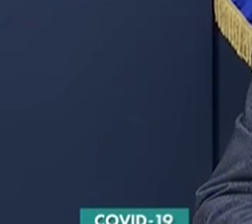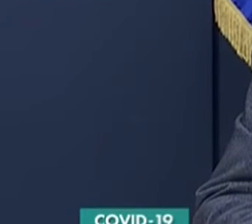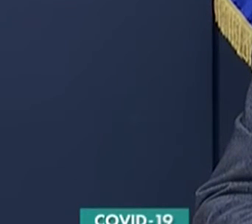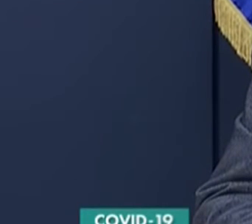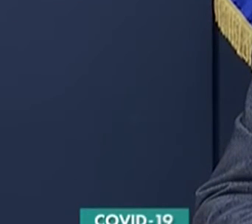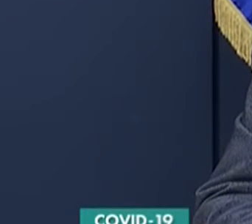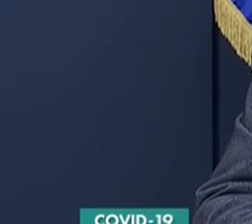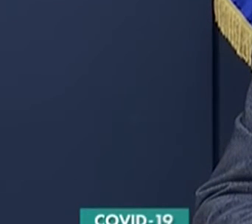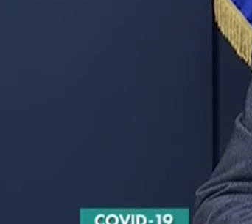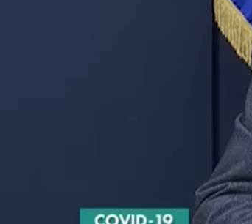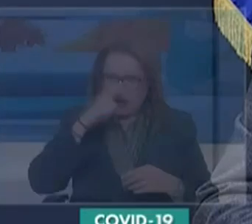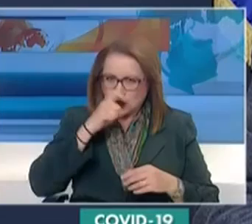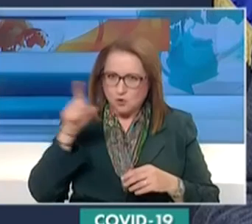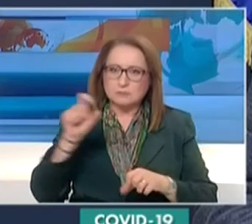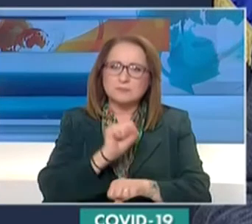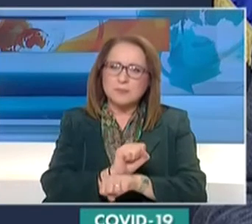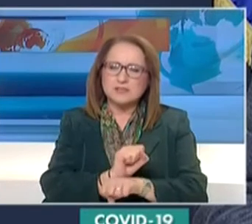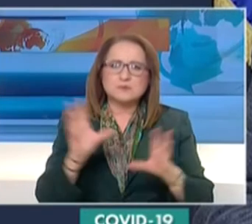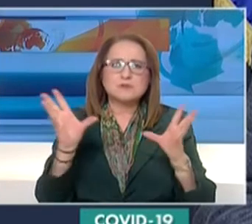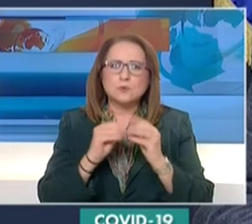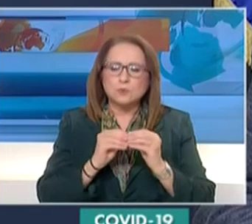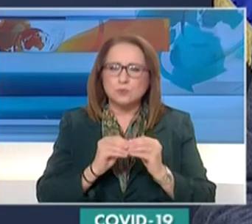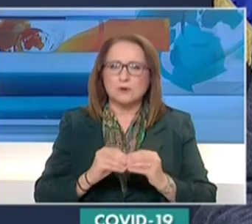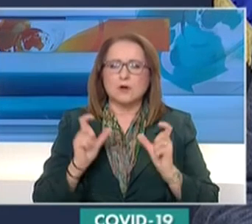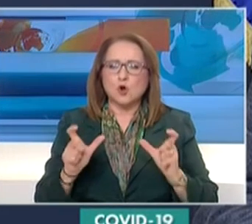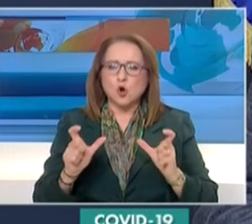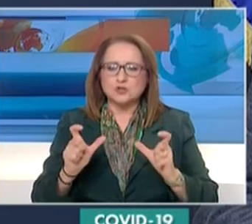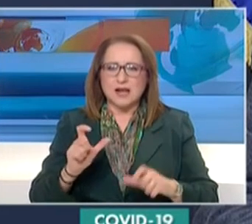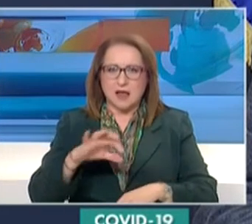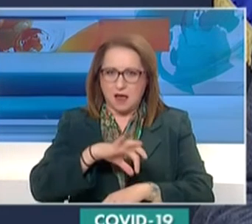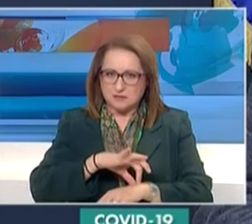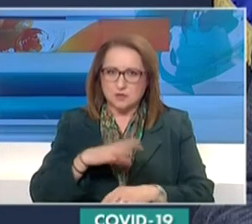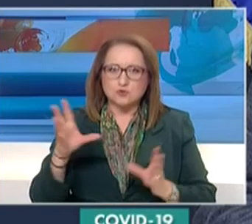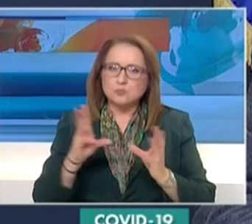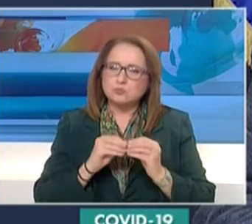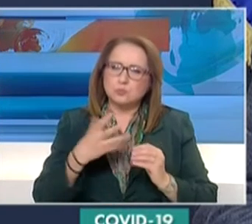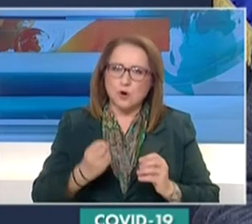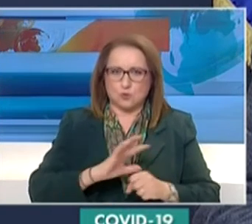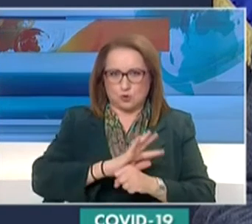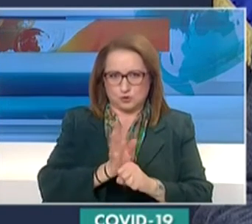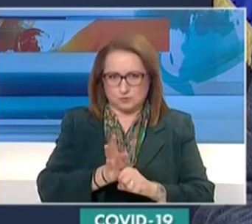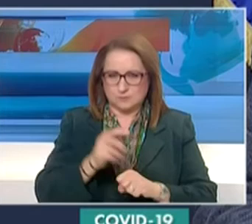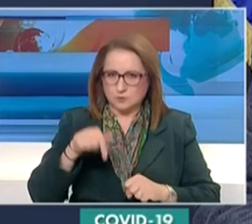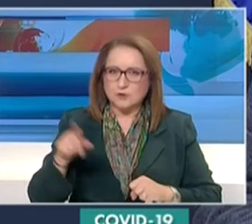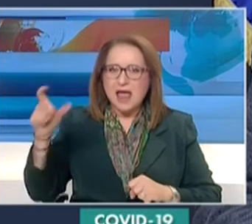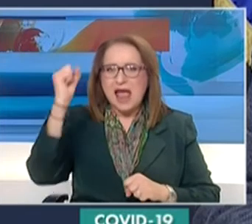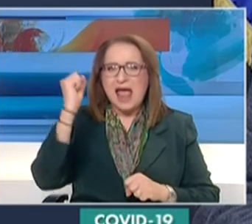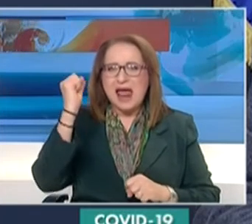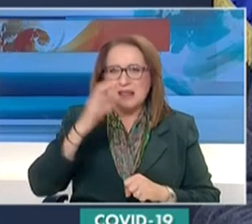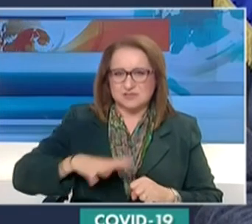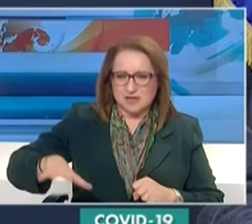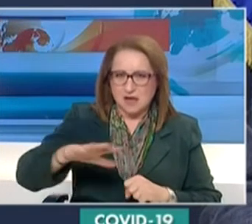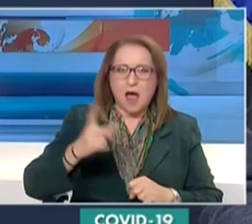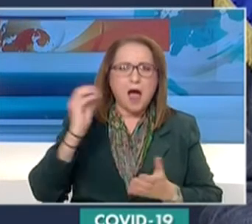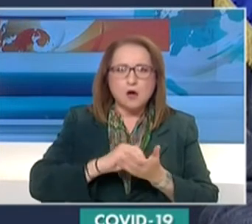στην Ελευσίνα δεσμεύεται για την αποκλειστική νοσηλεία ασθενών με τη νέα νόσο. Η δεύτερη υγειονομική περιφέρεια Πειραιώς και